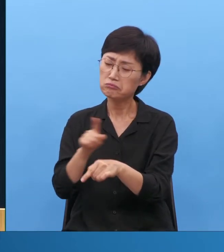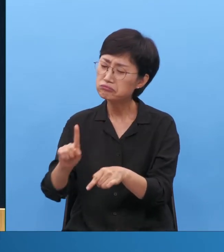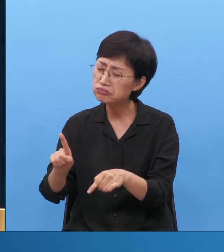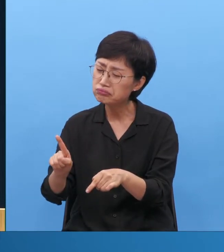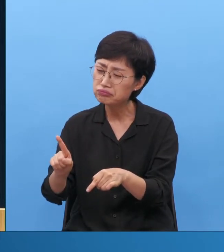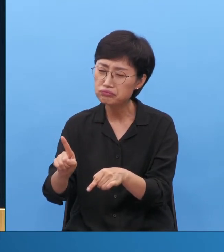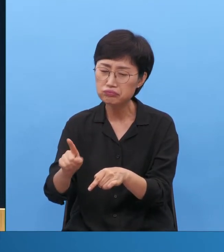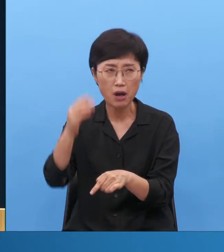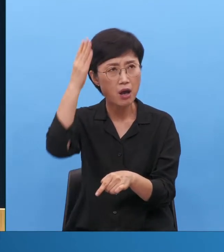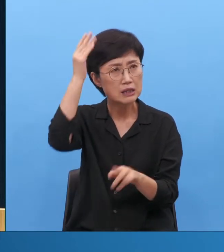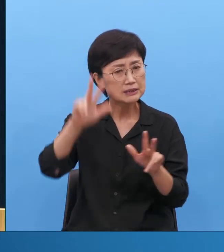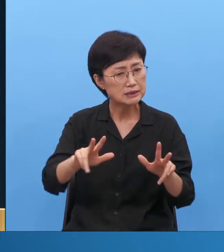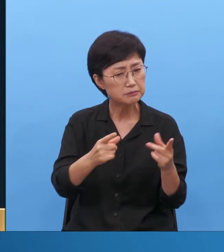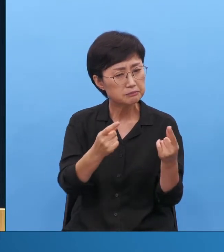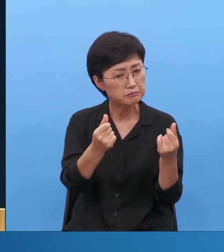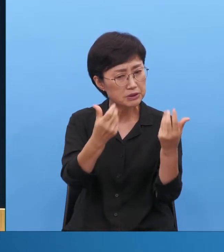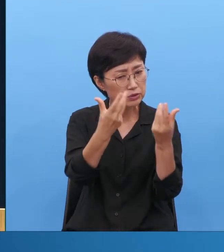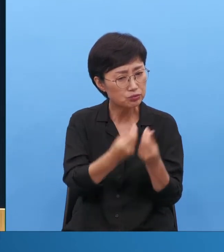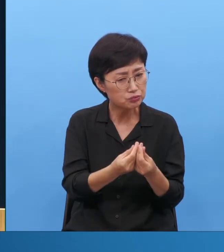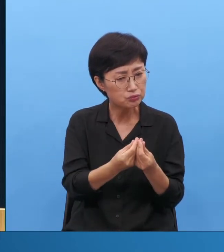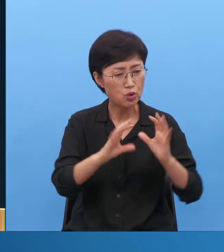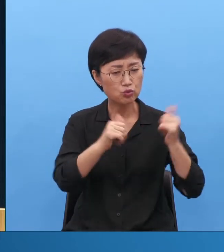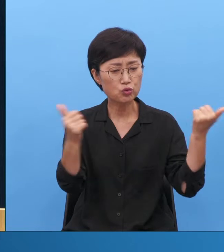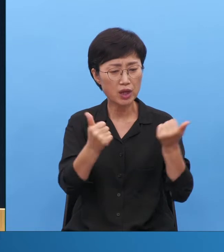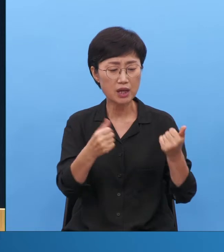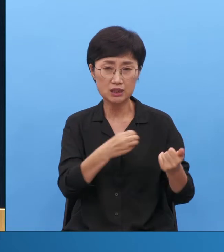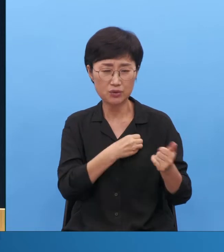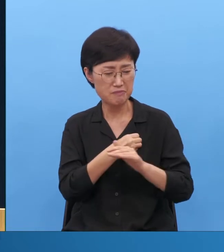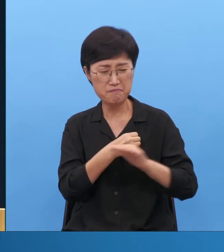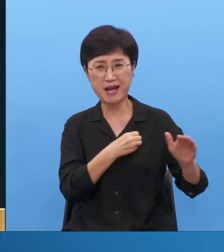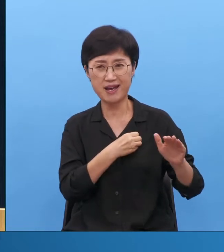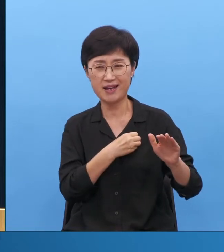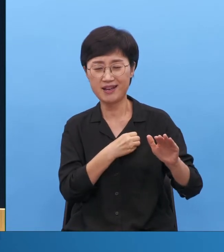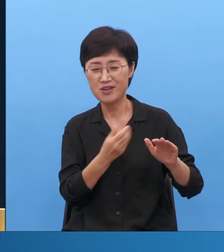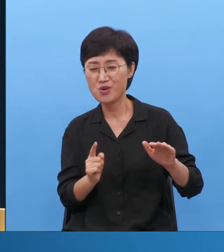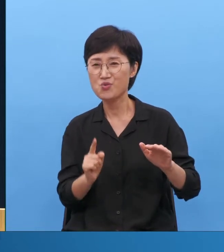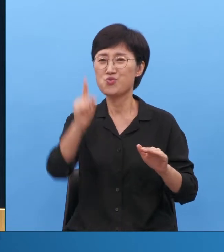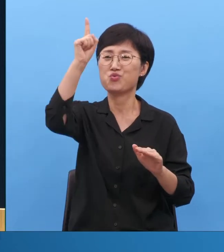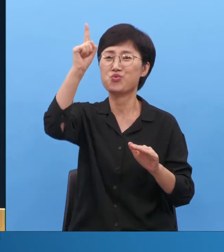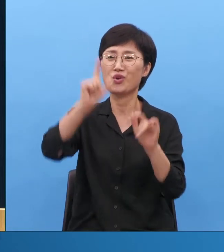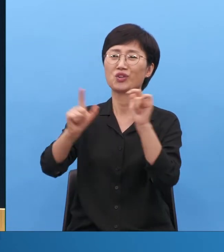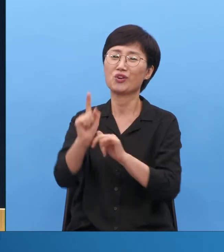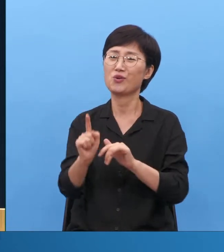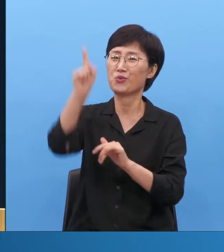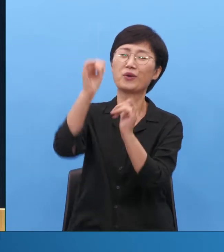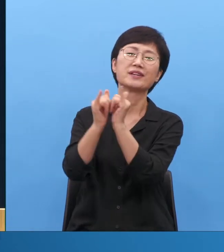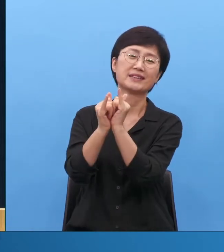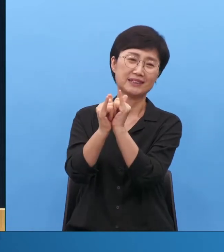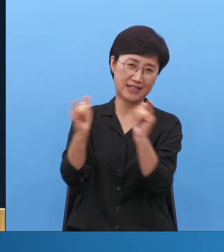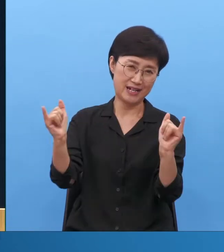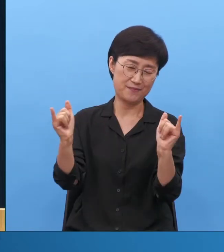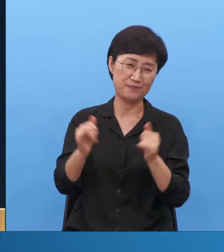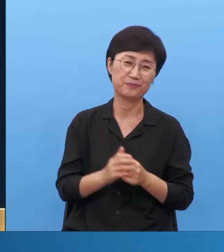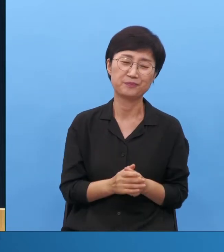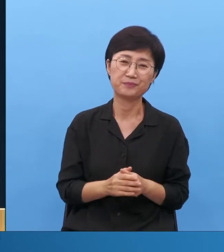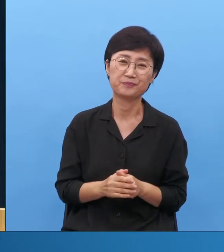말하면 국회의원보다 더 높은 겁니다. So he's a very renowned and distinguished figure. In today's terminology for Korea, he would be higher than a National Assembly